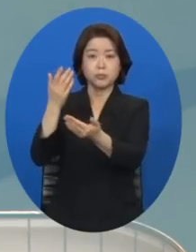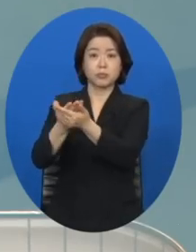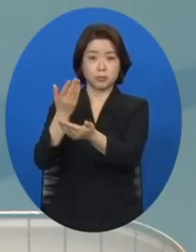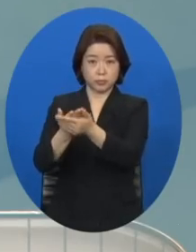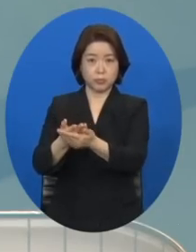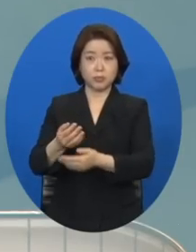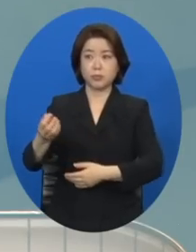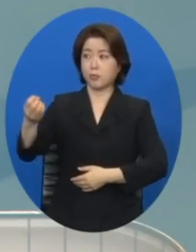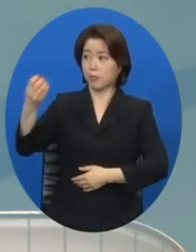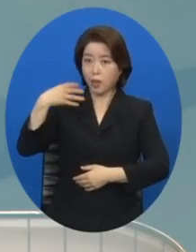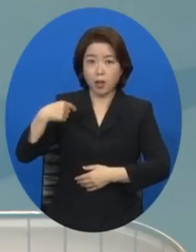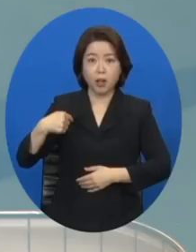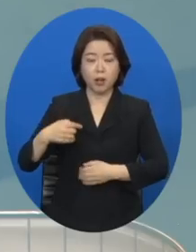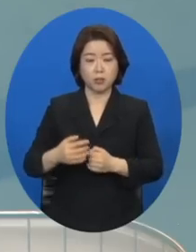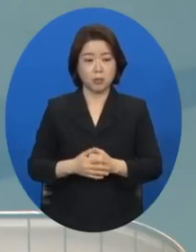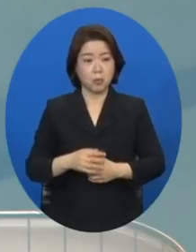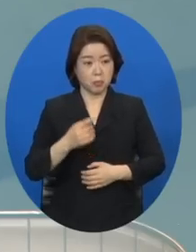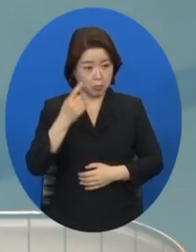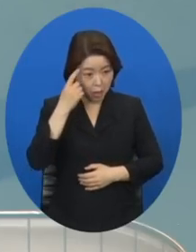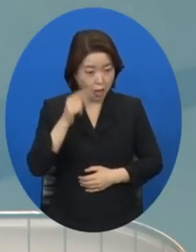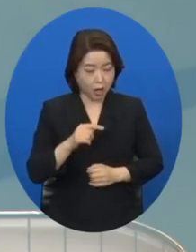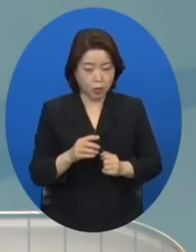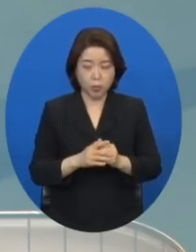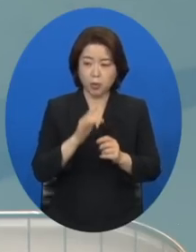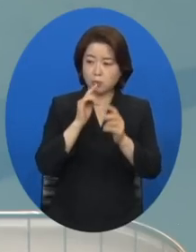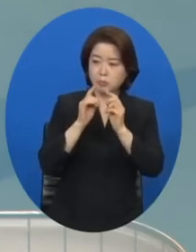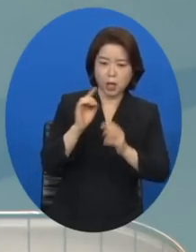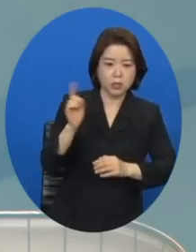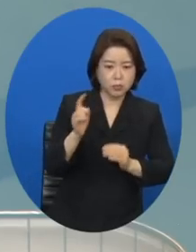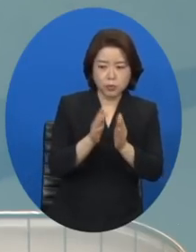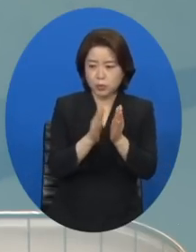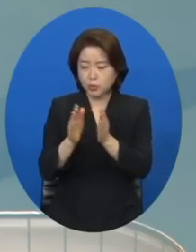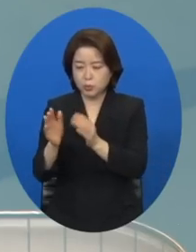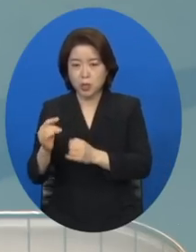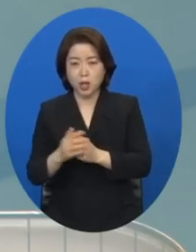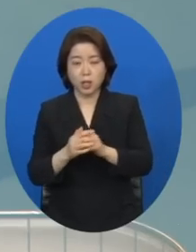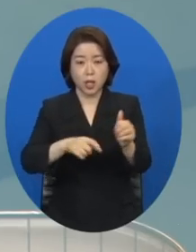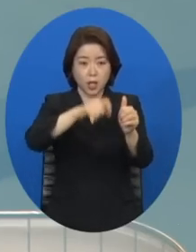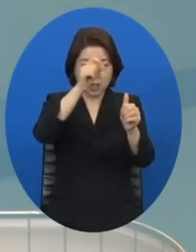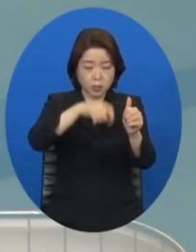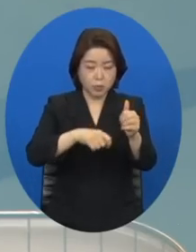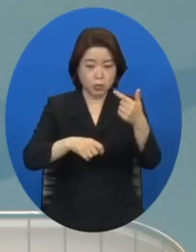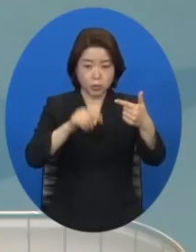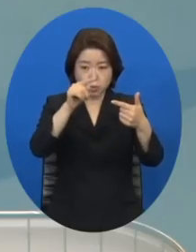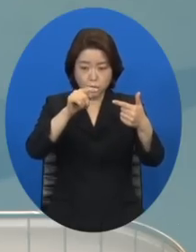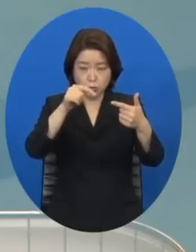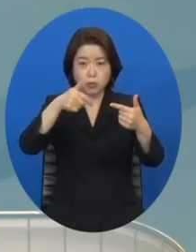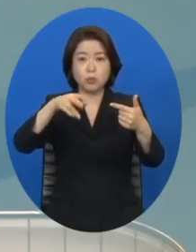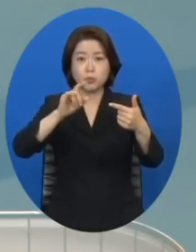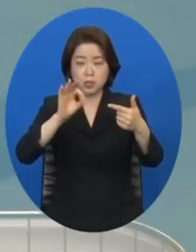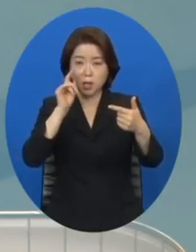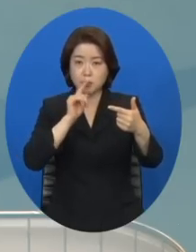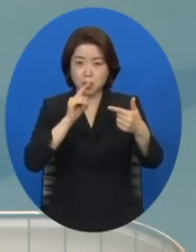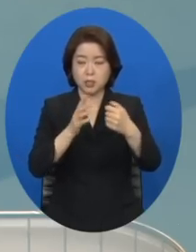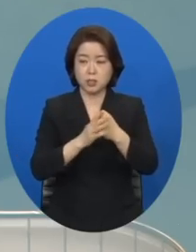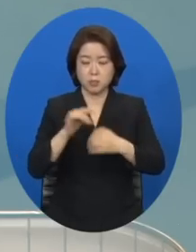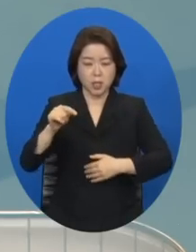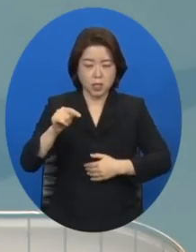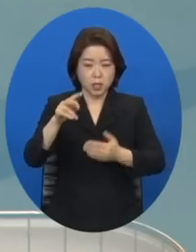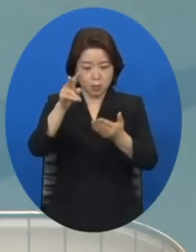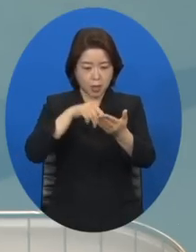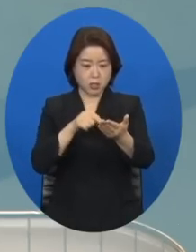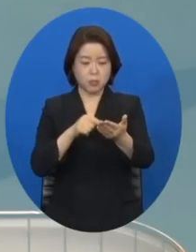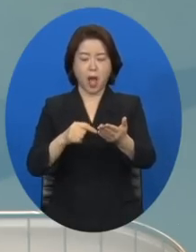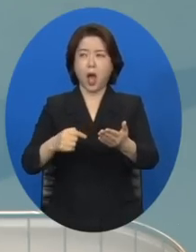그냥 생각없이 그럴까 하다가 이제 말씀을 뭘 준비하지 있는데 히브리서 6장 말씀을 입으니 읽게 됐는데 이것이 분이 되게